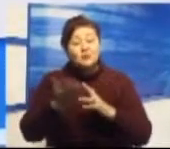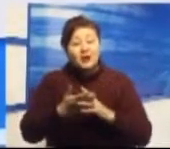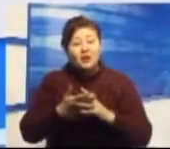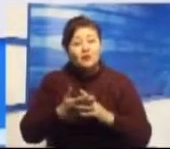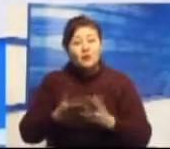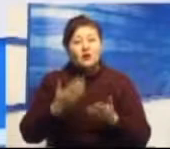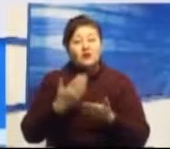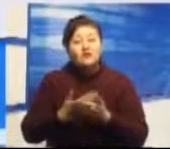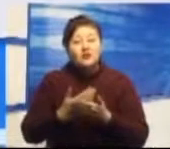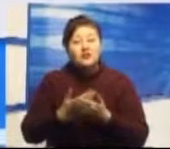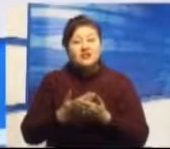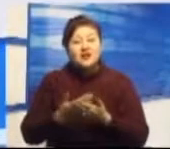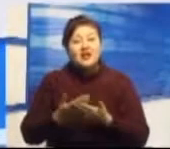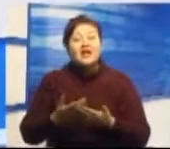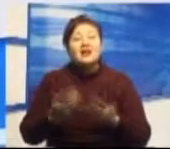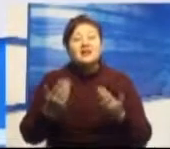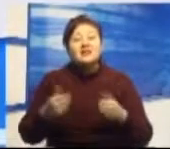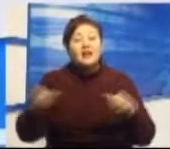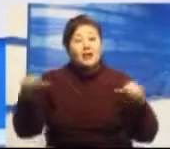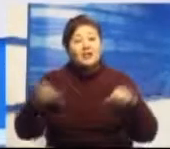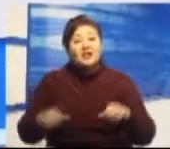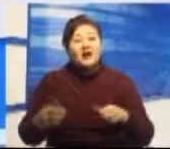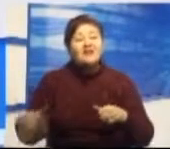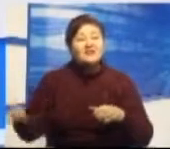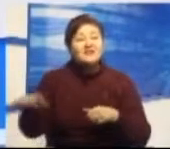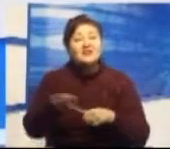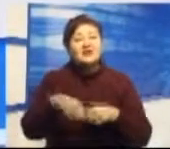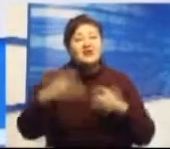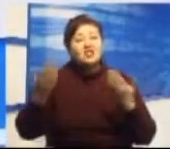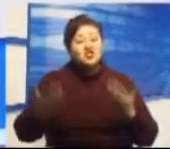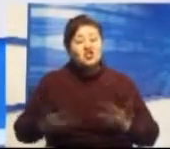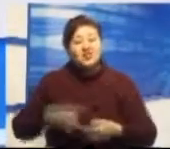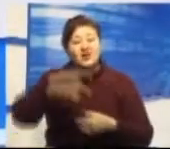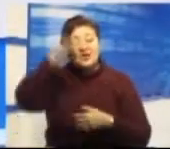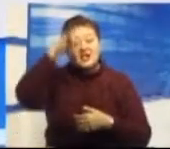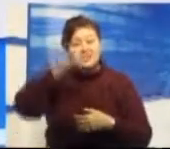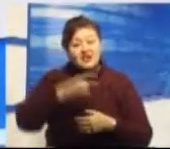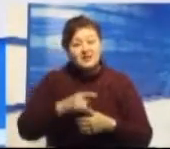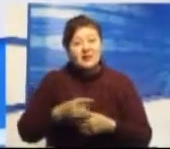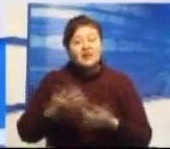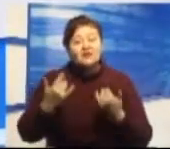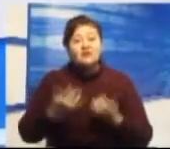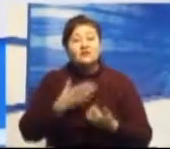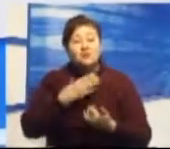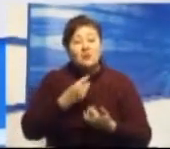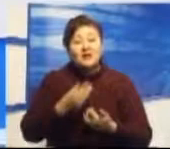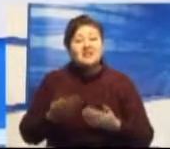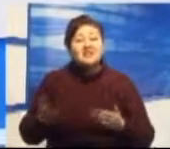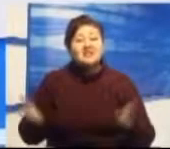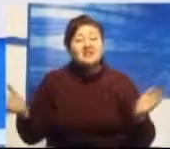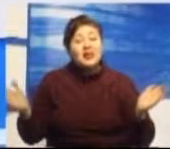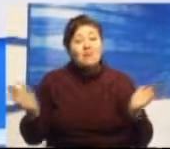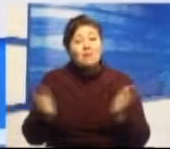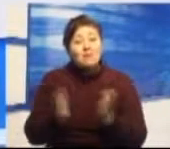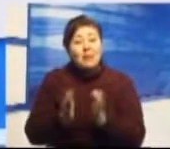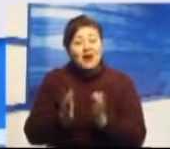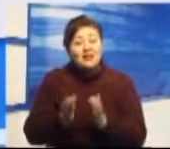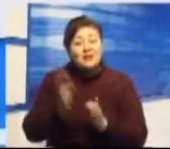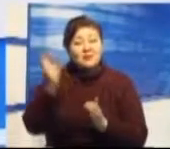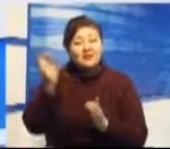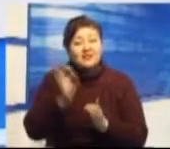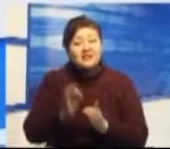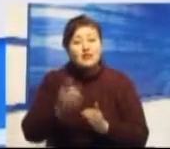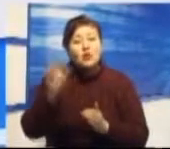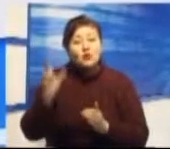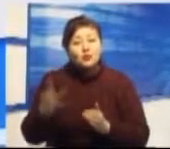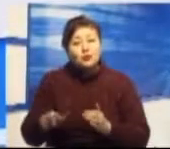электронды нұсқасын пайдалануға құқылы. Алайда Семейде бұл тұрғыда тұрғындардың белсенділігі төмен. Осыған байланысты қаламызда түрлі мемлекеттік